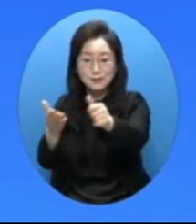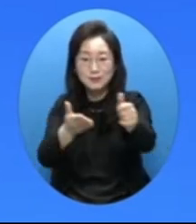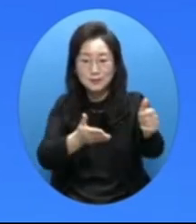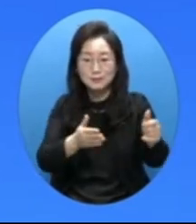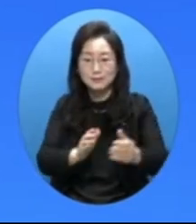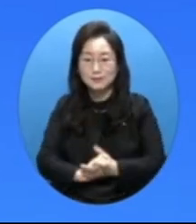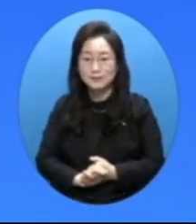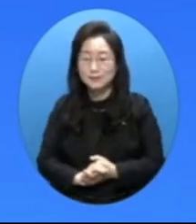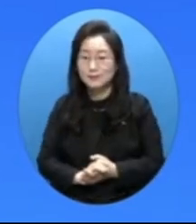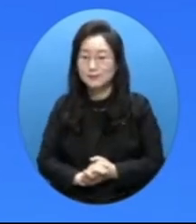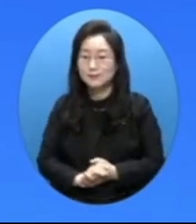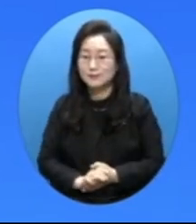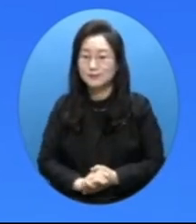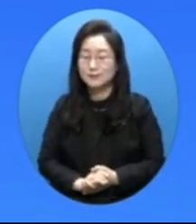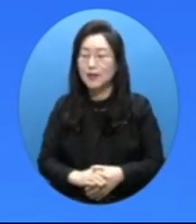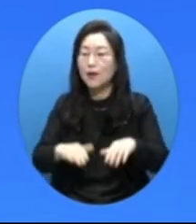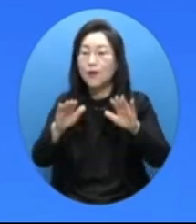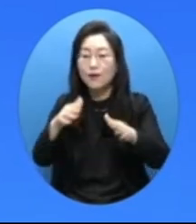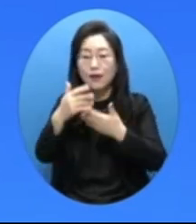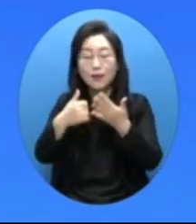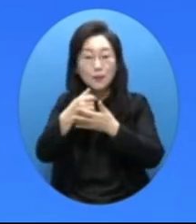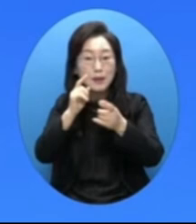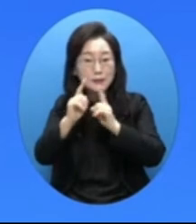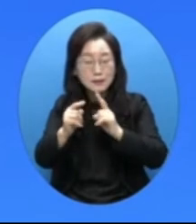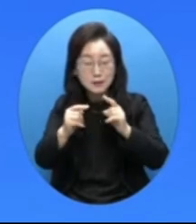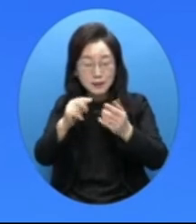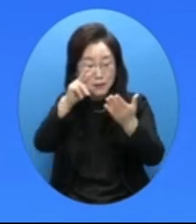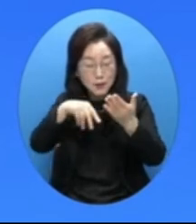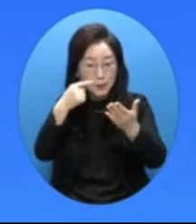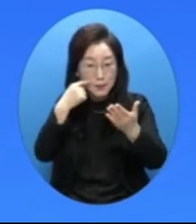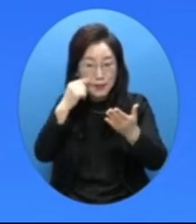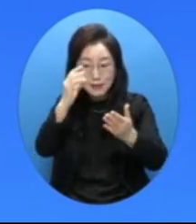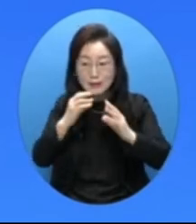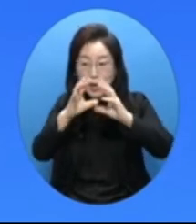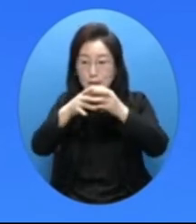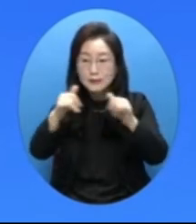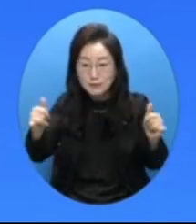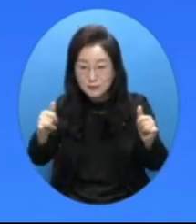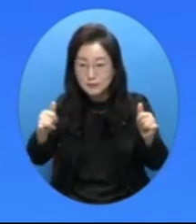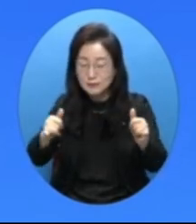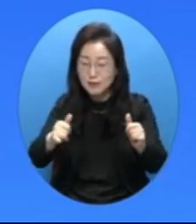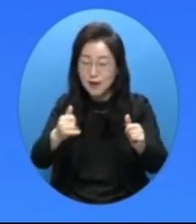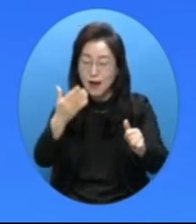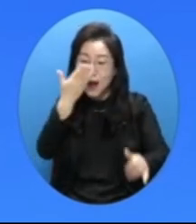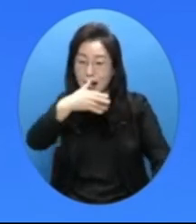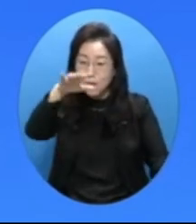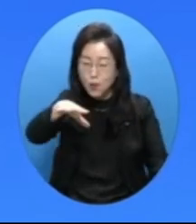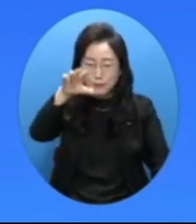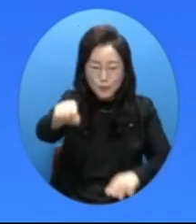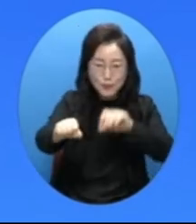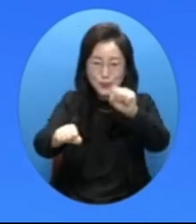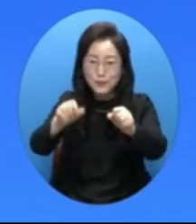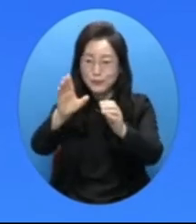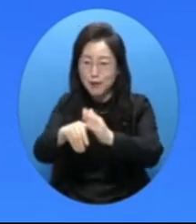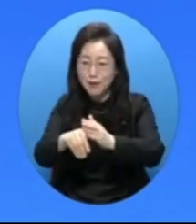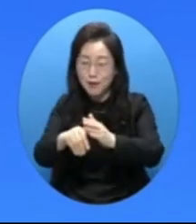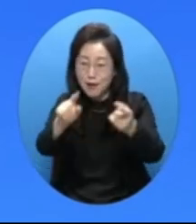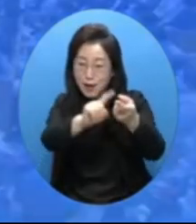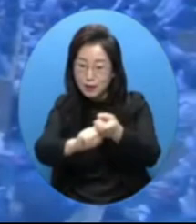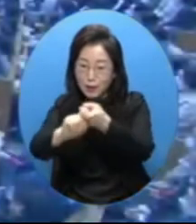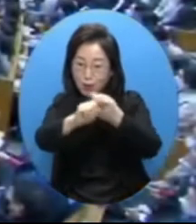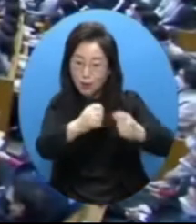것입니다 오늘의 말씀은 이스라엘 백성들이 가난할 정복해 나갈 때 가나안 연합군과 싸운